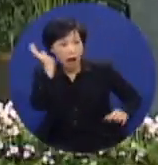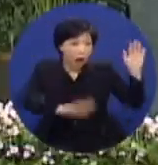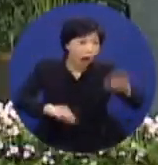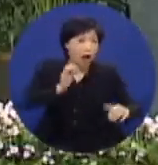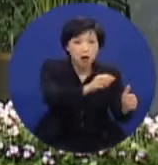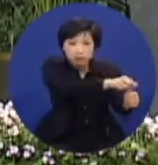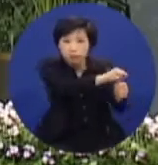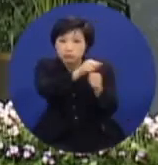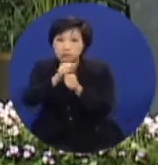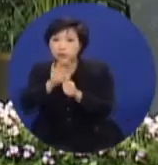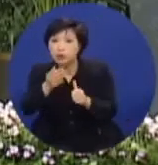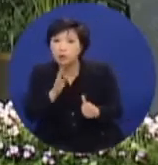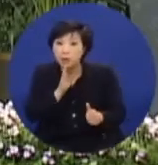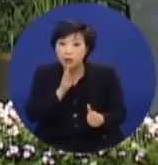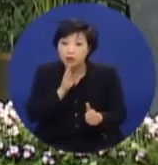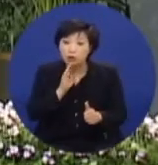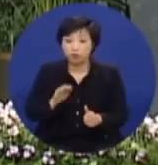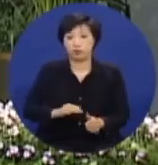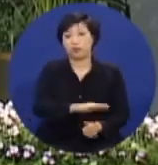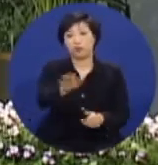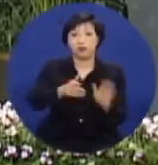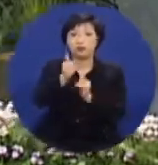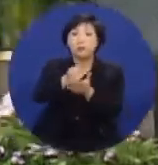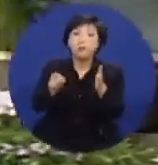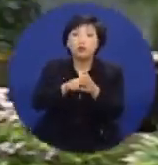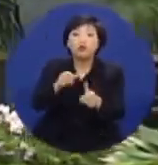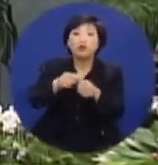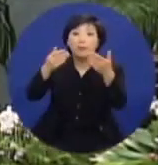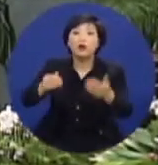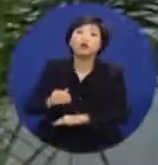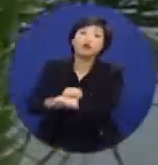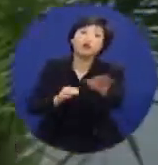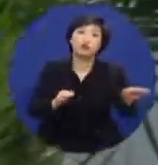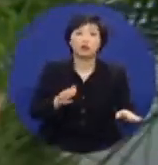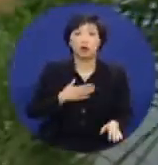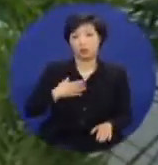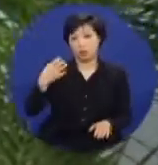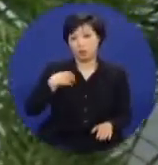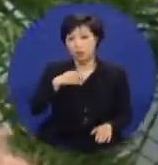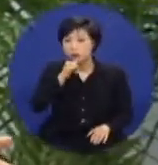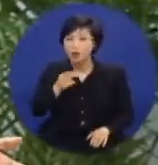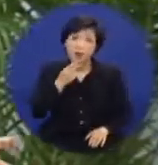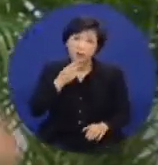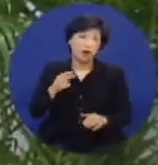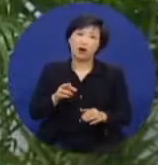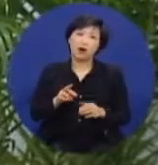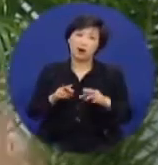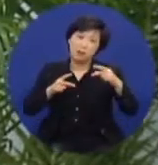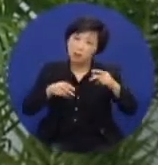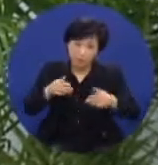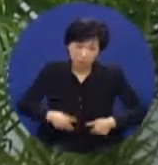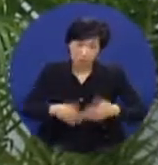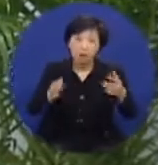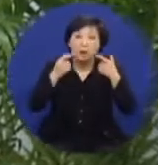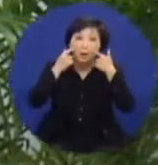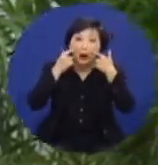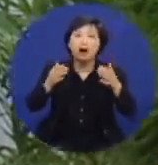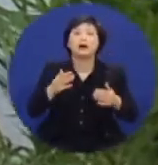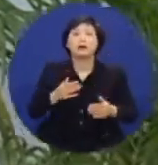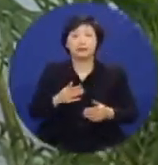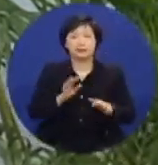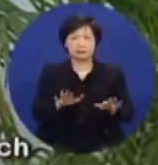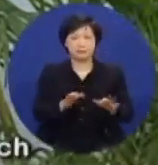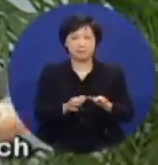거에요 우리 예수믿고 구원받은 사람들은 내가 4명이 인해 후에 따지지 말고 확실하게 예수